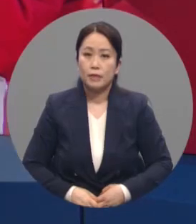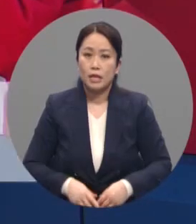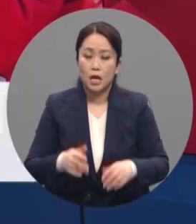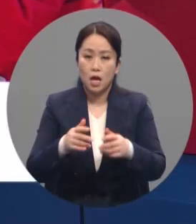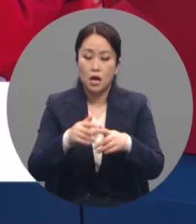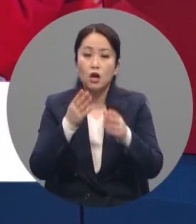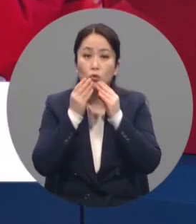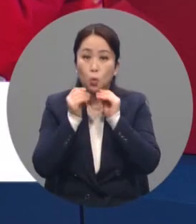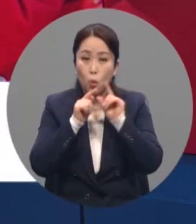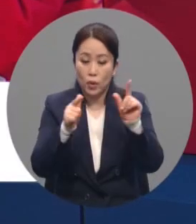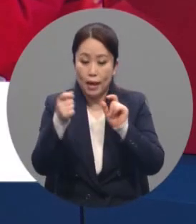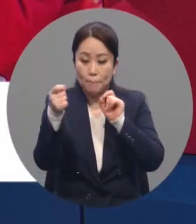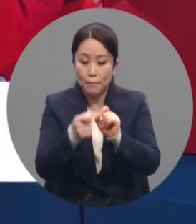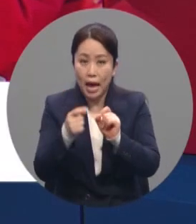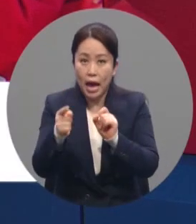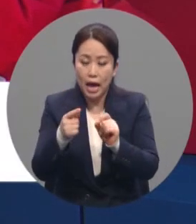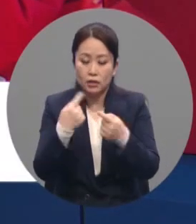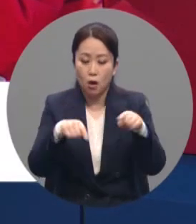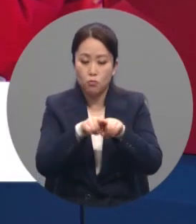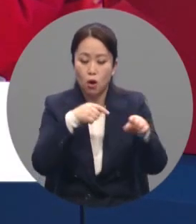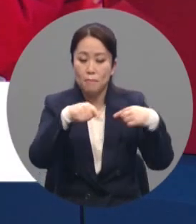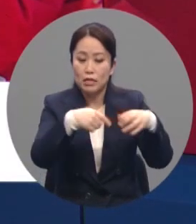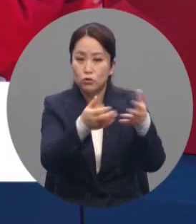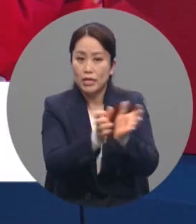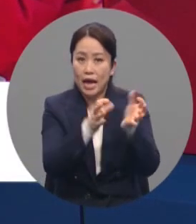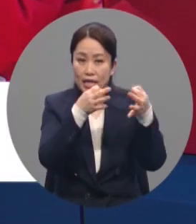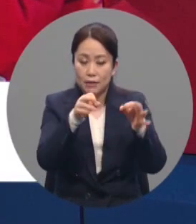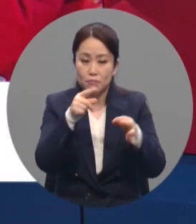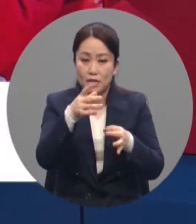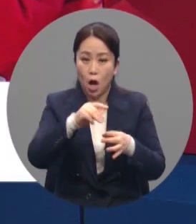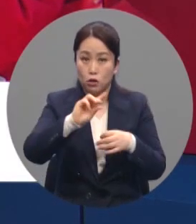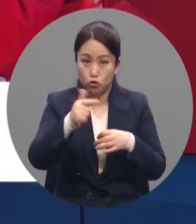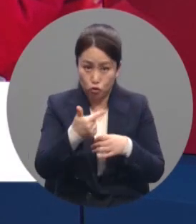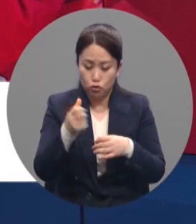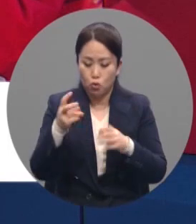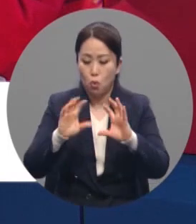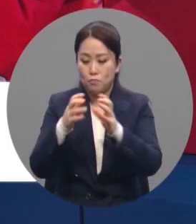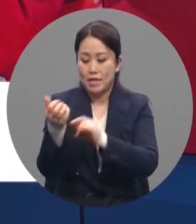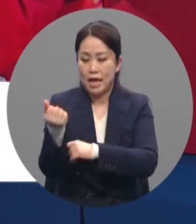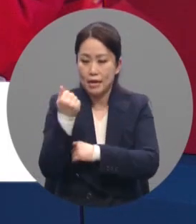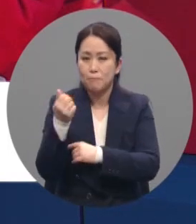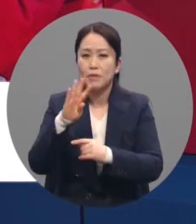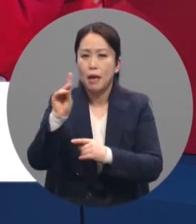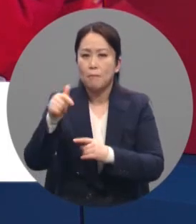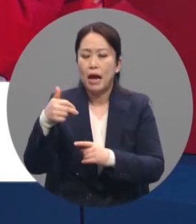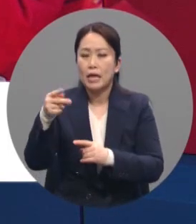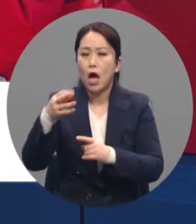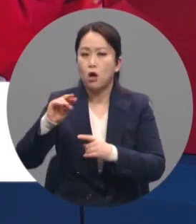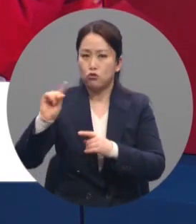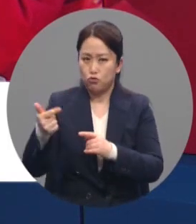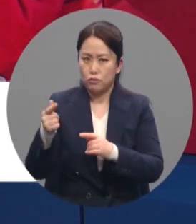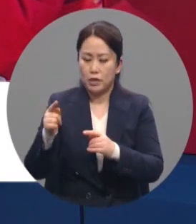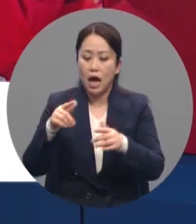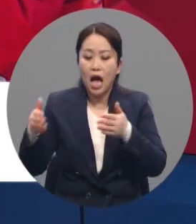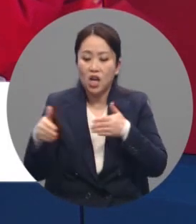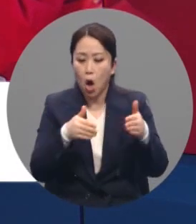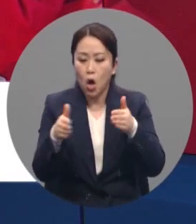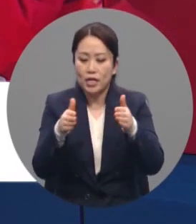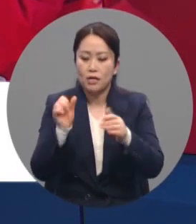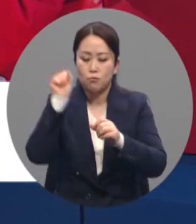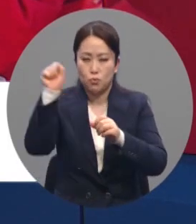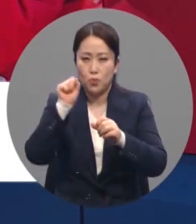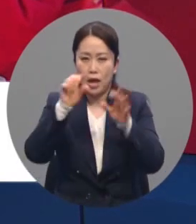주말을 앞두고 더불어민주당 김영춘 후보와 국민의힘 박형준 후보가 거리 유세전을 벌이며 표심 잡기에